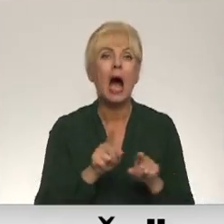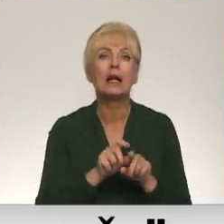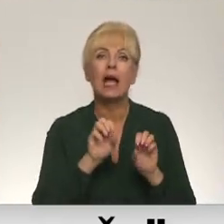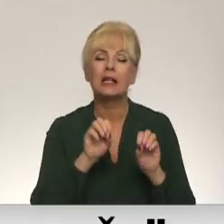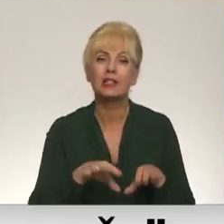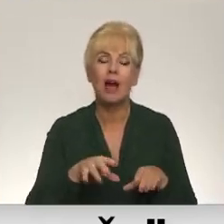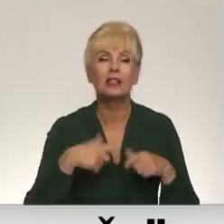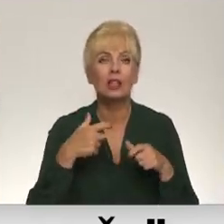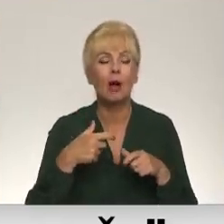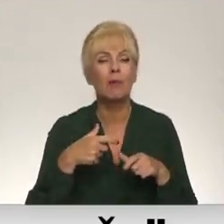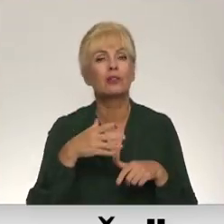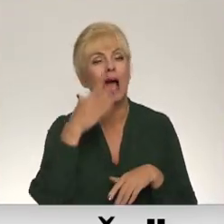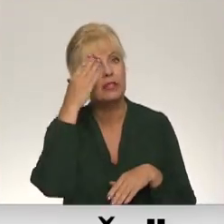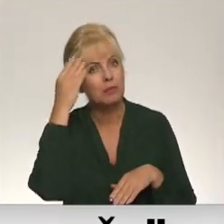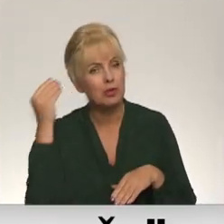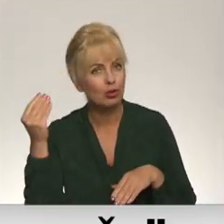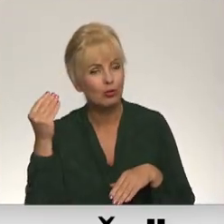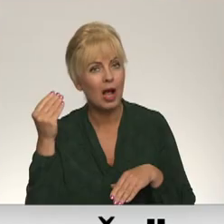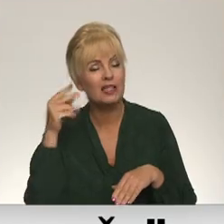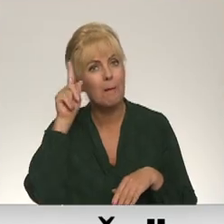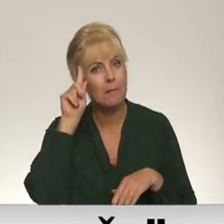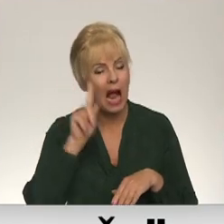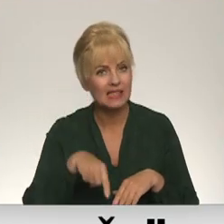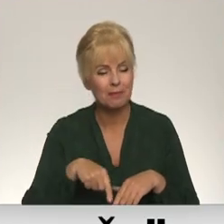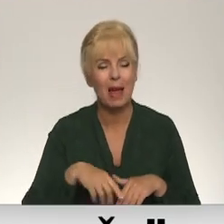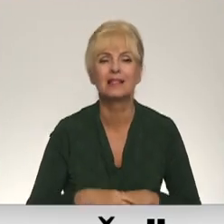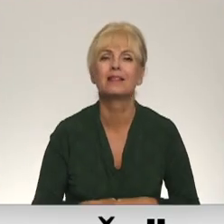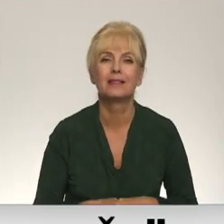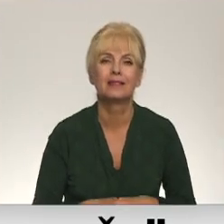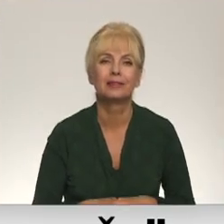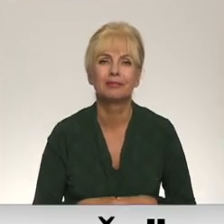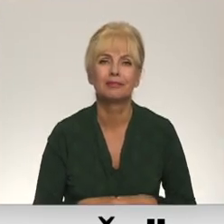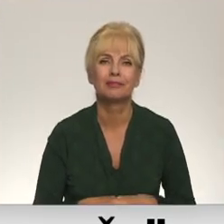atsvaicinot pa ziemu zudušās iemaņas. Madara Līcīte, Ivars Šepickis, Latvijas televīzija.